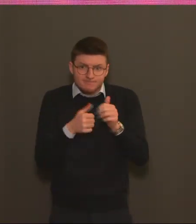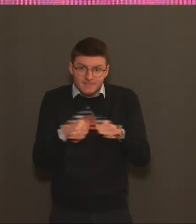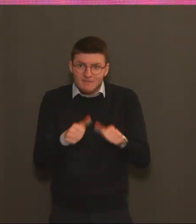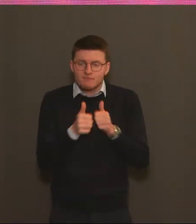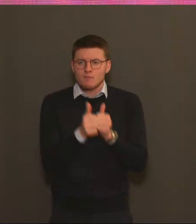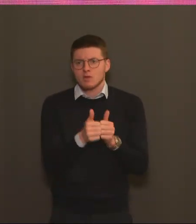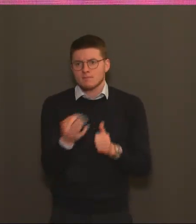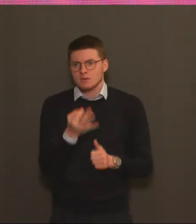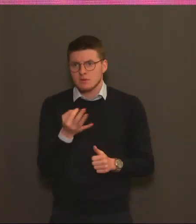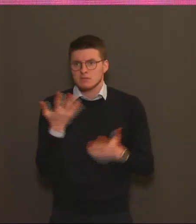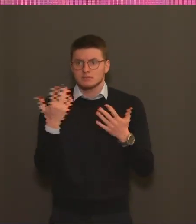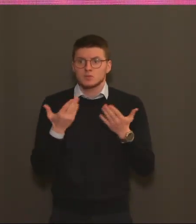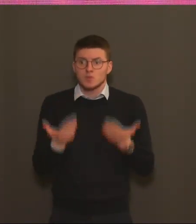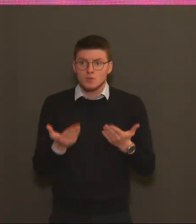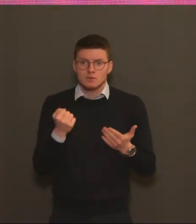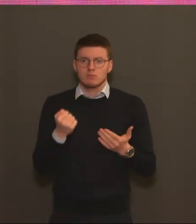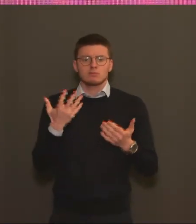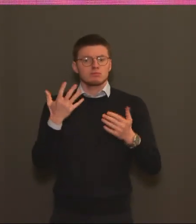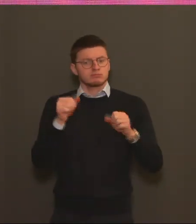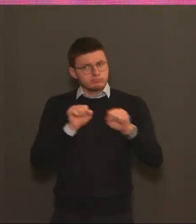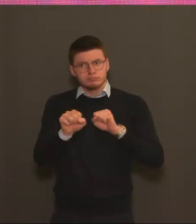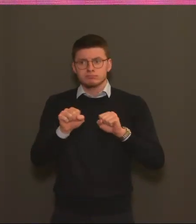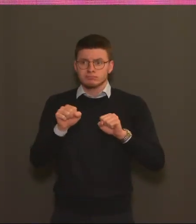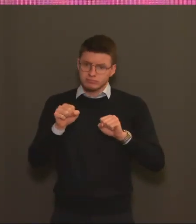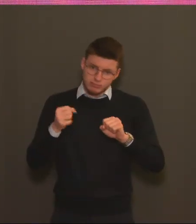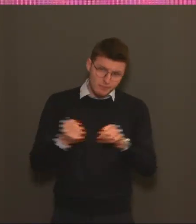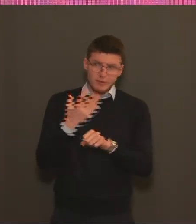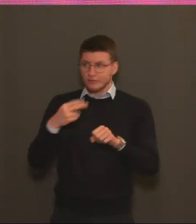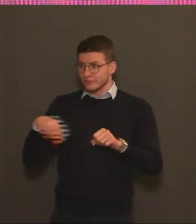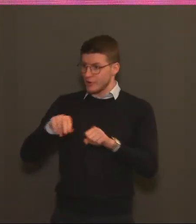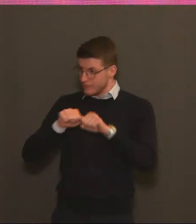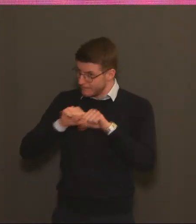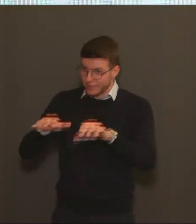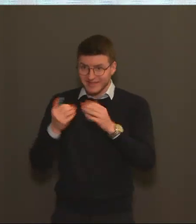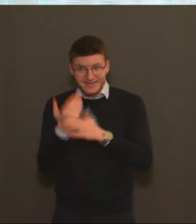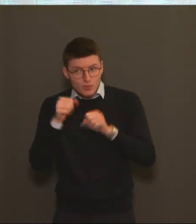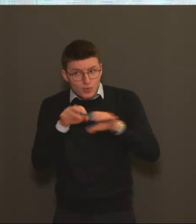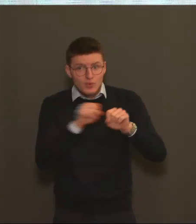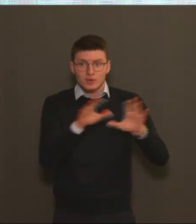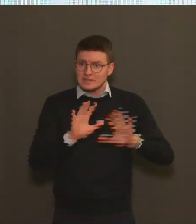nieuwe besmettingen bij het niet gevaccineerde deel van de bevolking onder controle te kunnen houden.